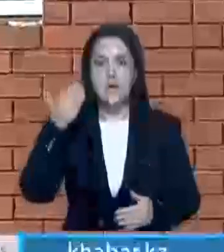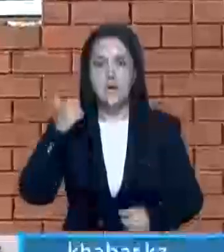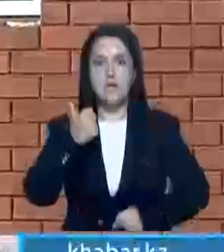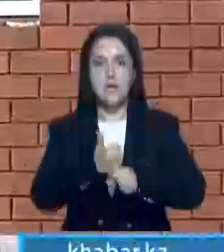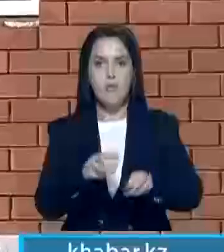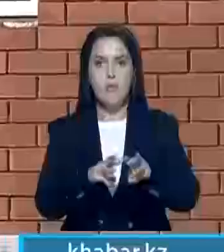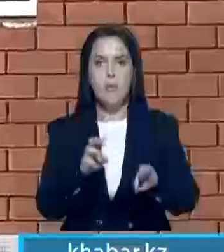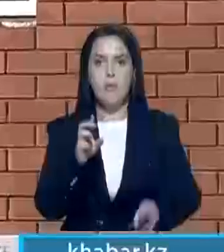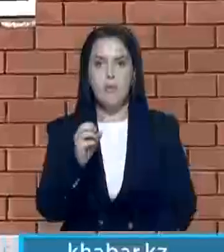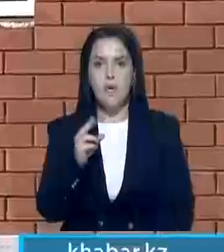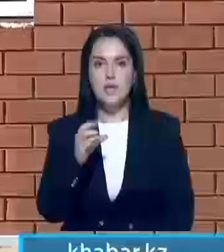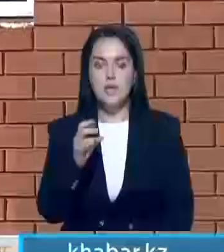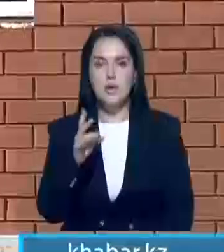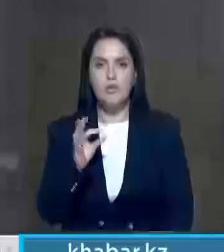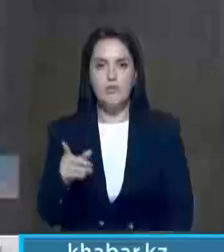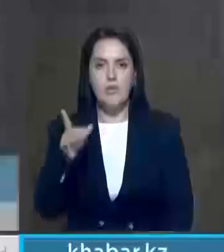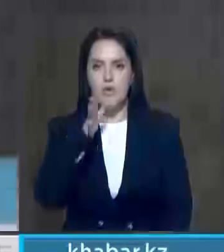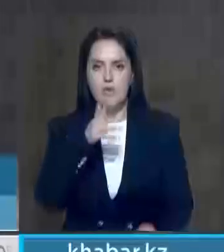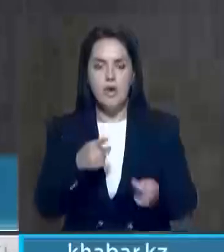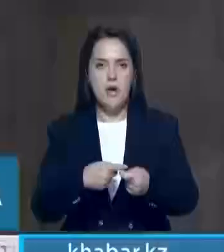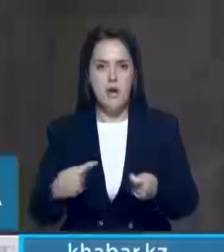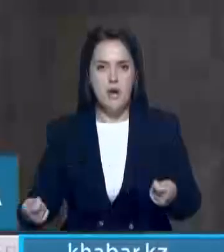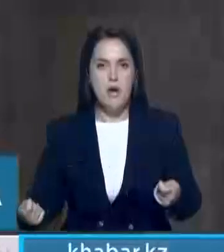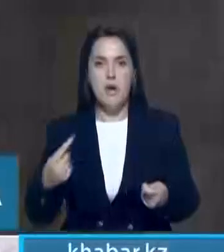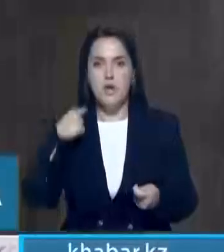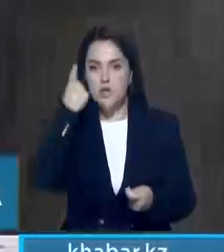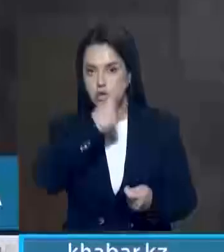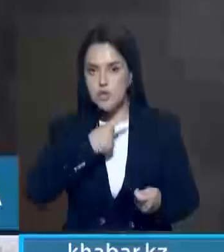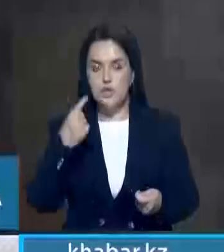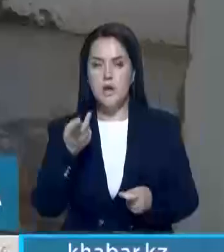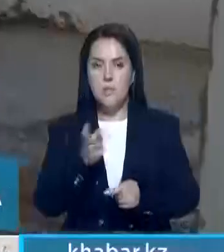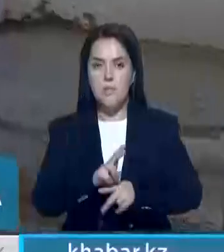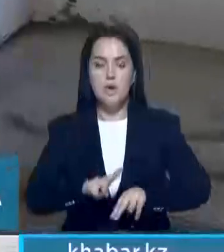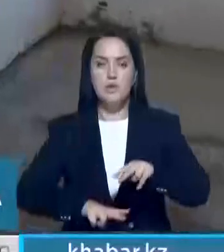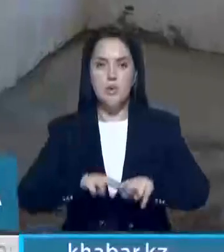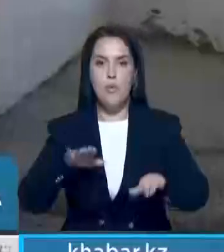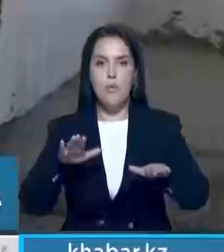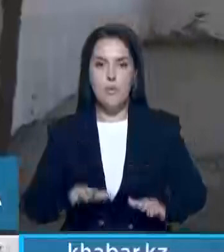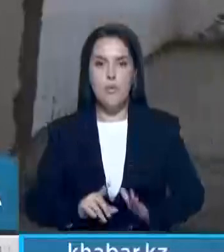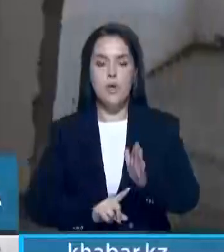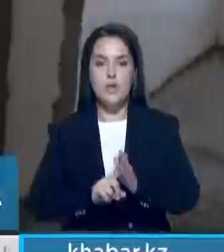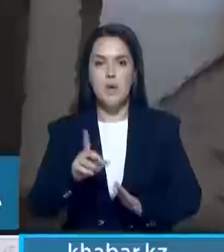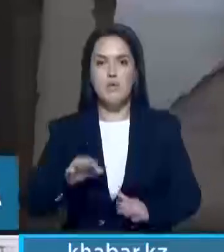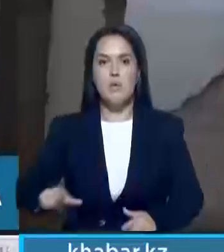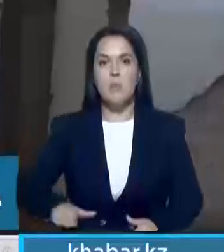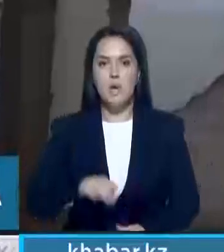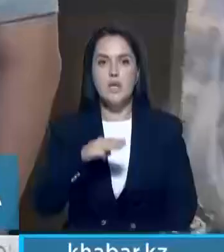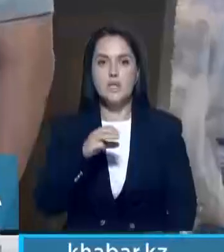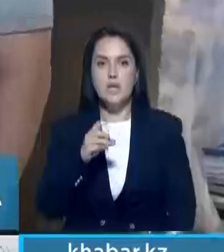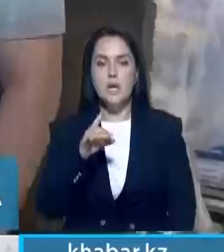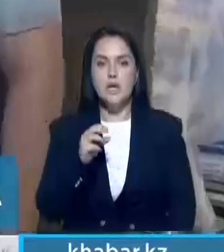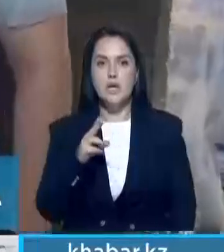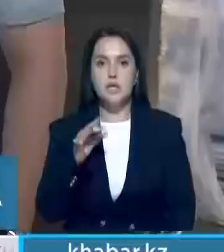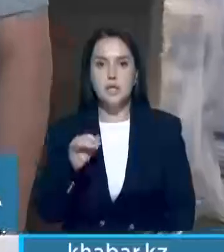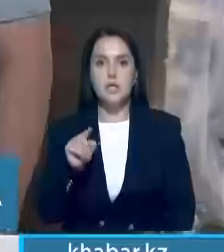правительства Олжас Бексенов отметил низкий темп работ в регионе. Он сегодня лично побывал на стройплощадках, начал свой маршрут с Теректинского района.